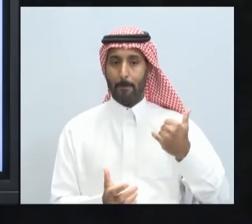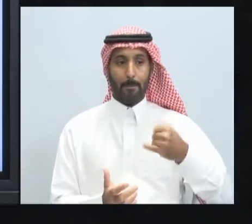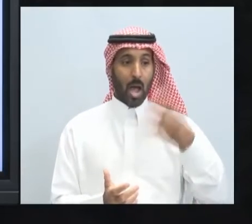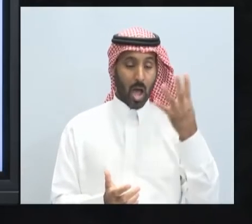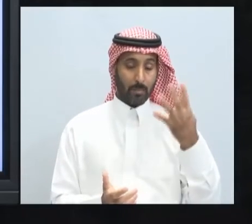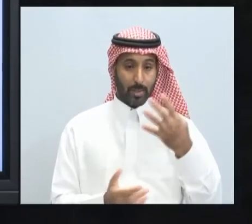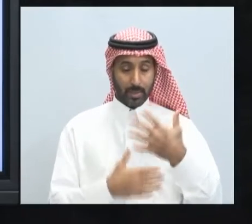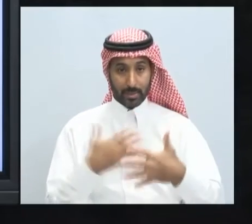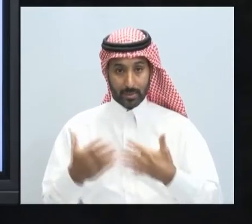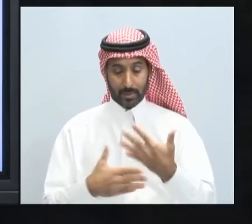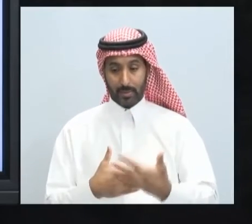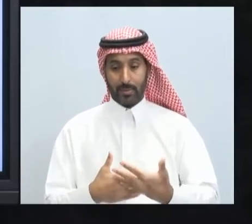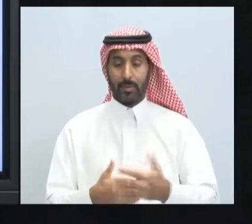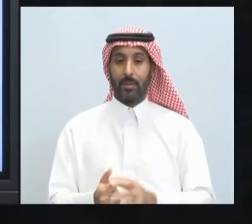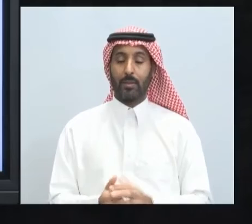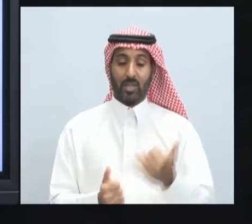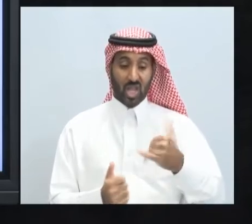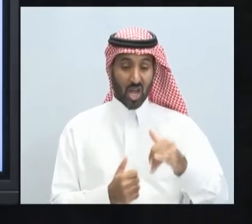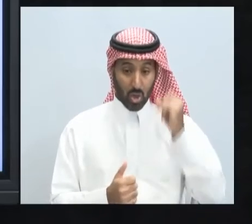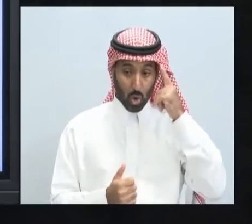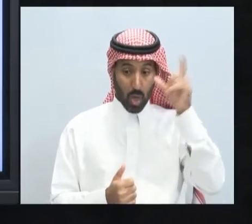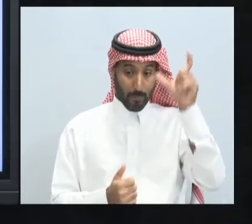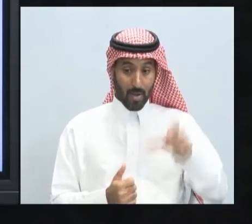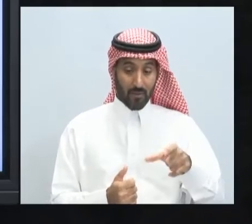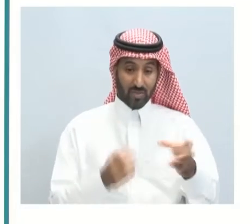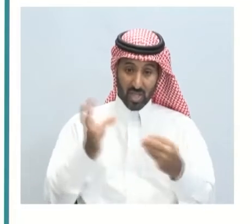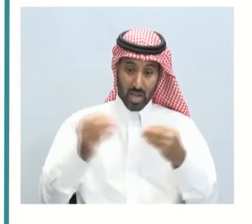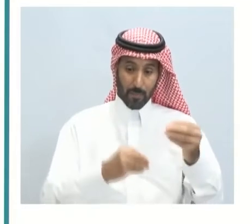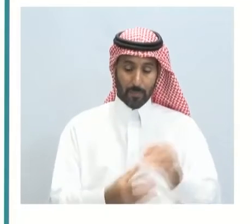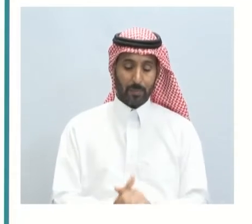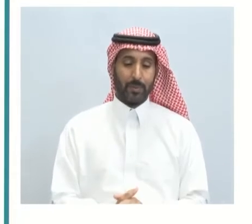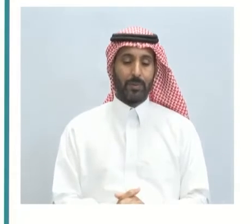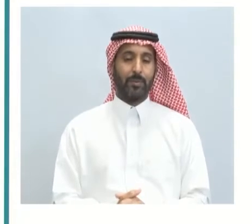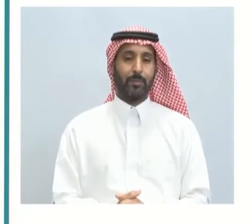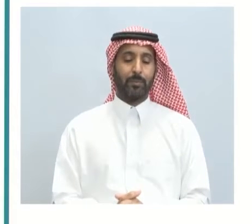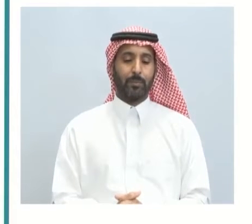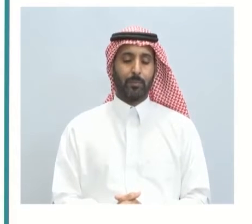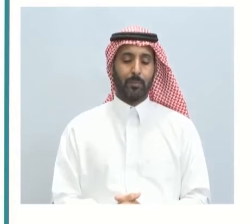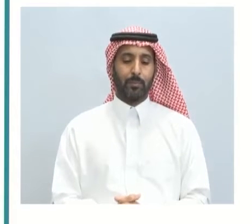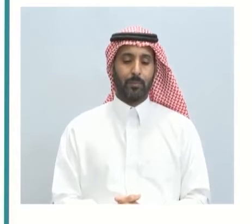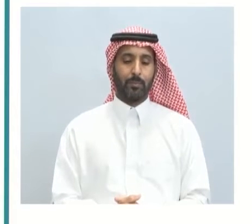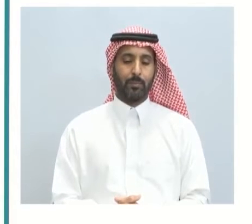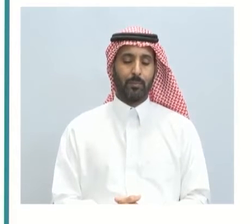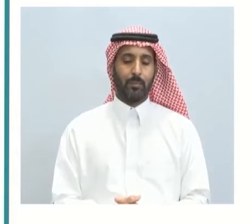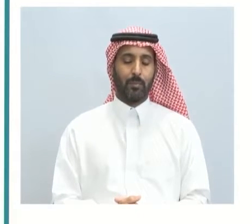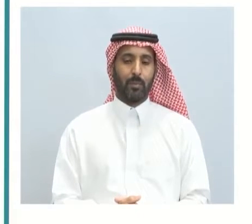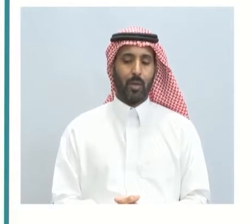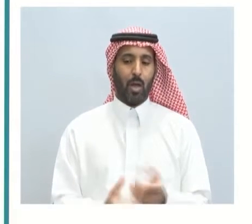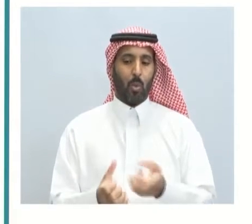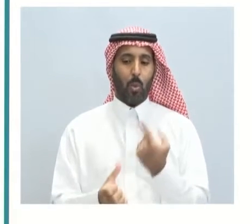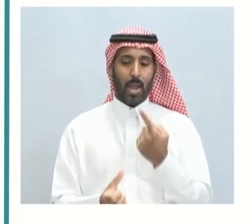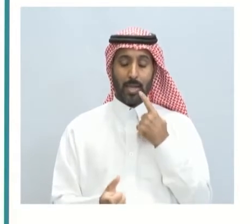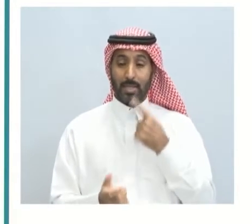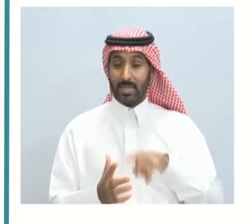مهارات او سلوكيات يسلكها العلماء في العلم نبدا اولا في